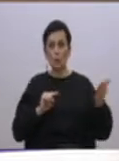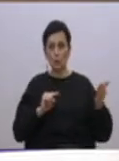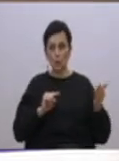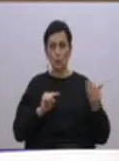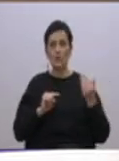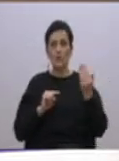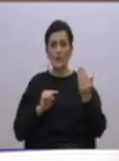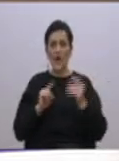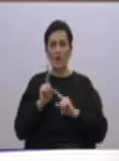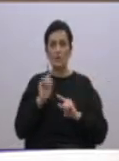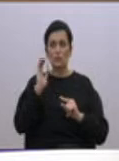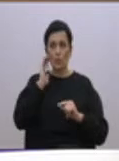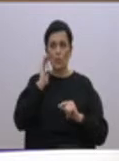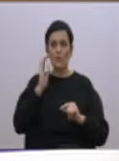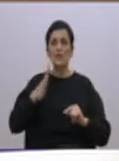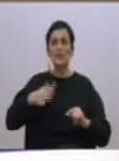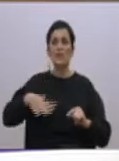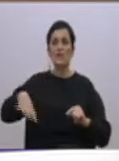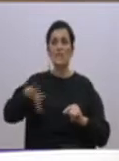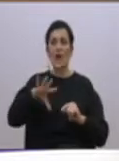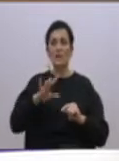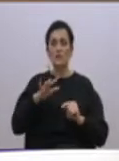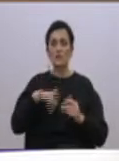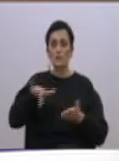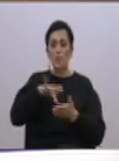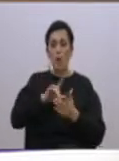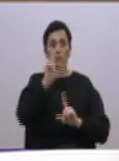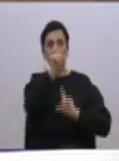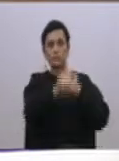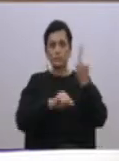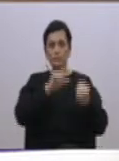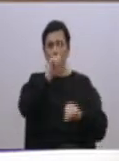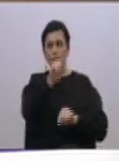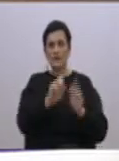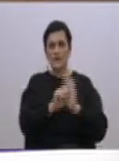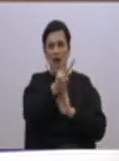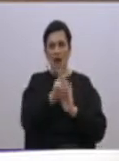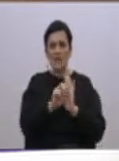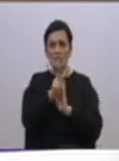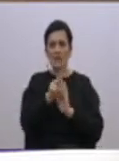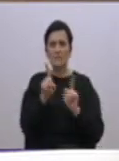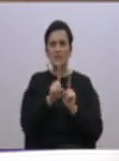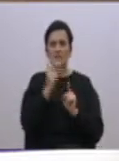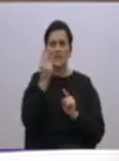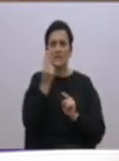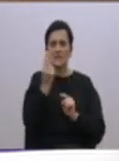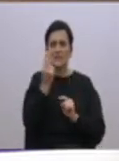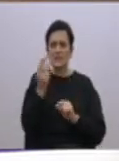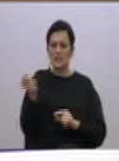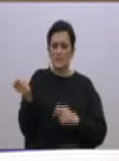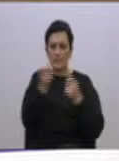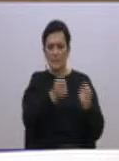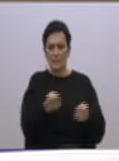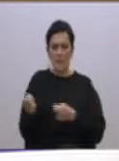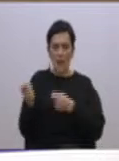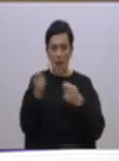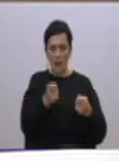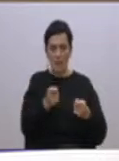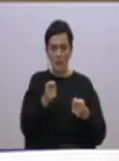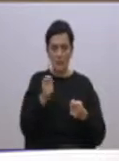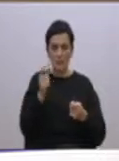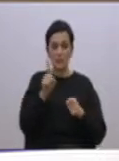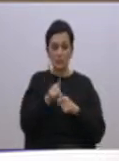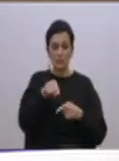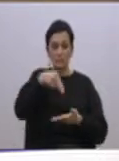înțelegi smeni atrom cu arindă mocala kebi garbian. Da, მოყავთ რაღაც გაუგონარი ციფრები ამ ტრიბუნიდანაც ძალიან ხშირად